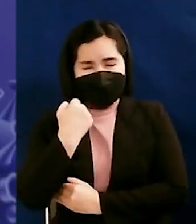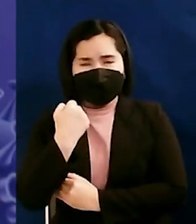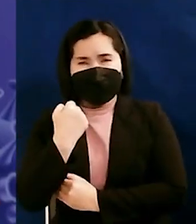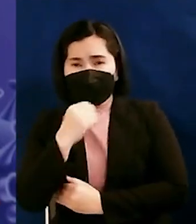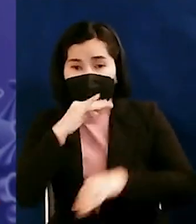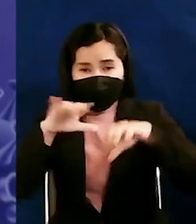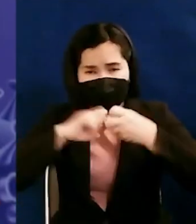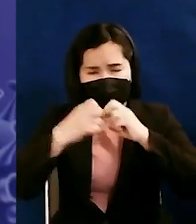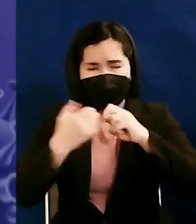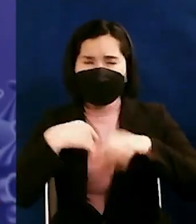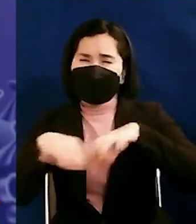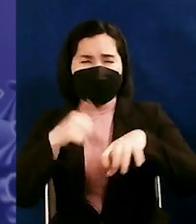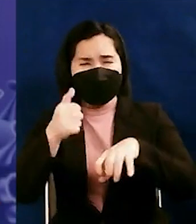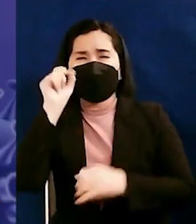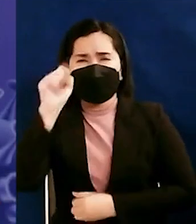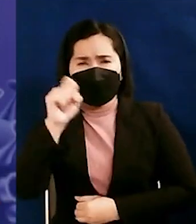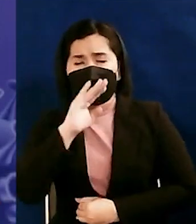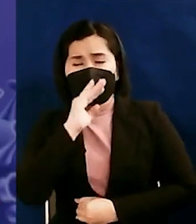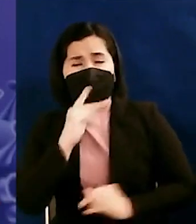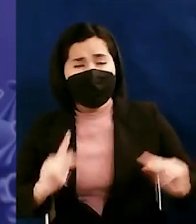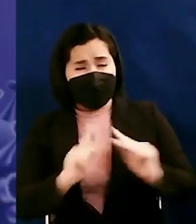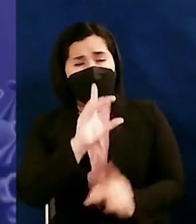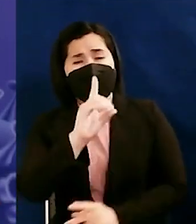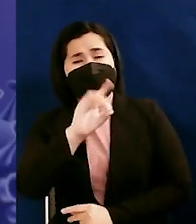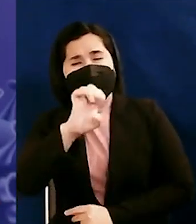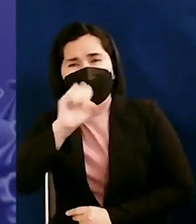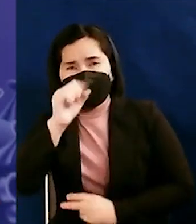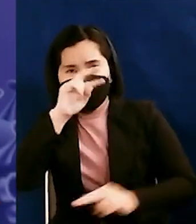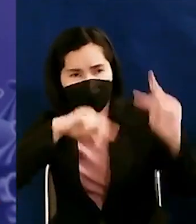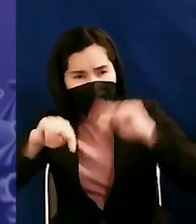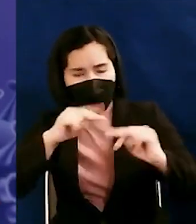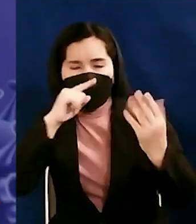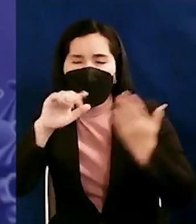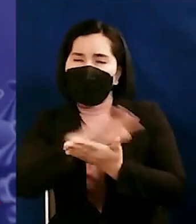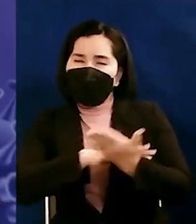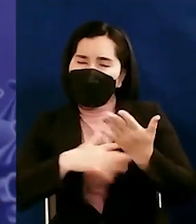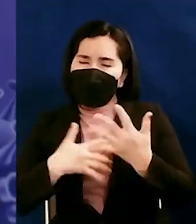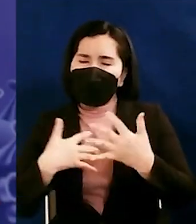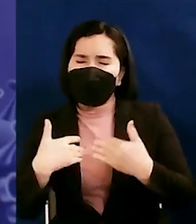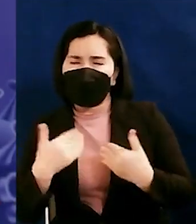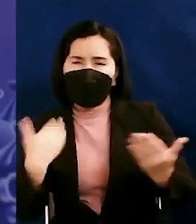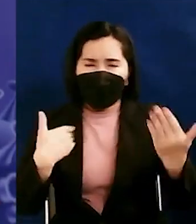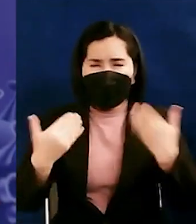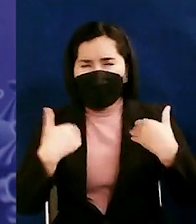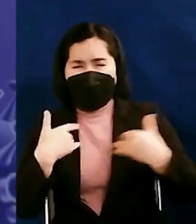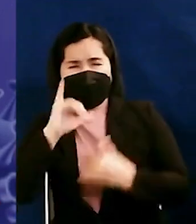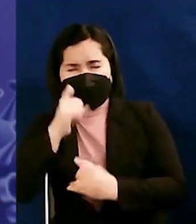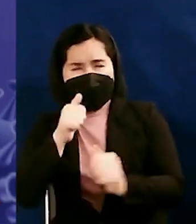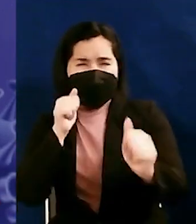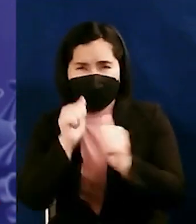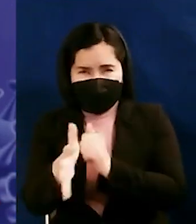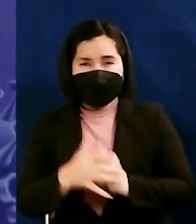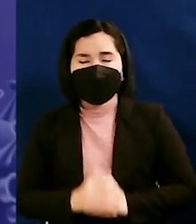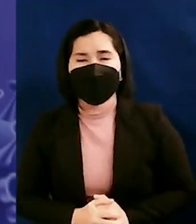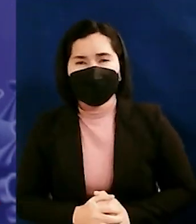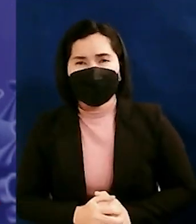ตุการณ์ให้ทันเวลาครับเพราะลำพังกระทรวงดิจิทัลที่ดูแลทั้งประเทศเนี่ยอาจจะมีความไม่สะดวกหรือว่าพร้อมใช้